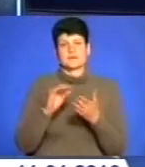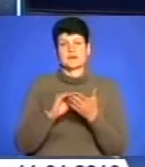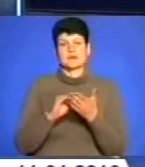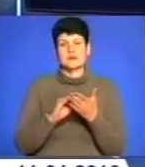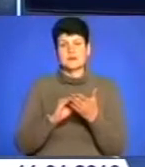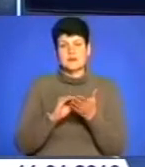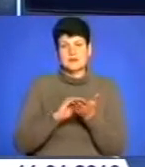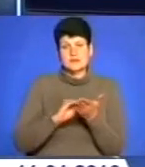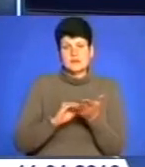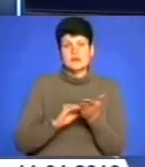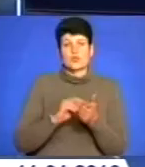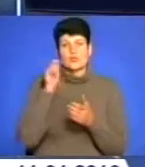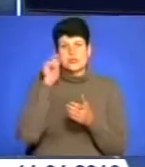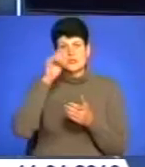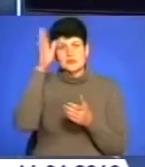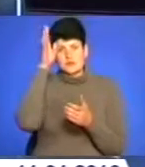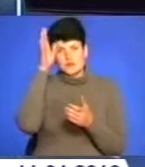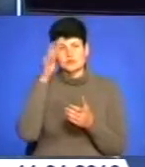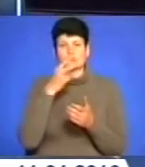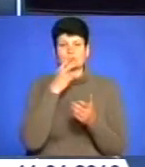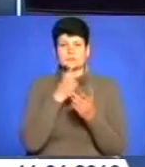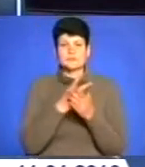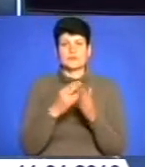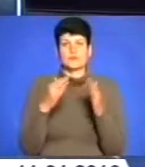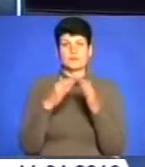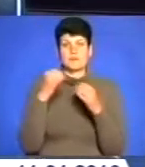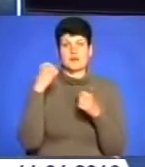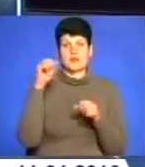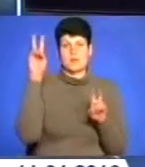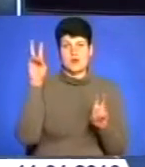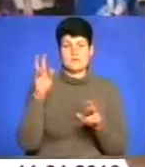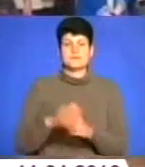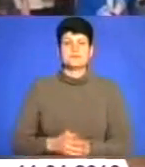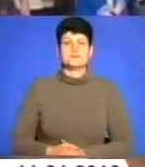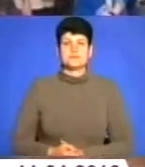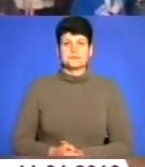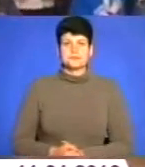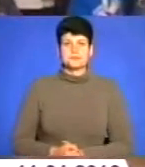що експонується в Українському домі «Перемога». Більше дивимось далі.